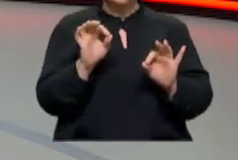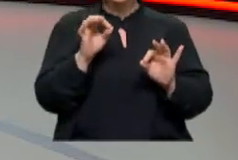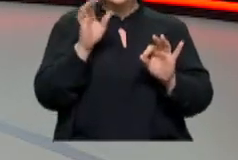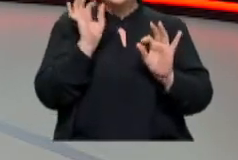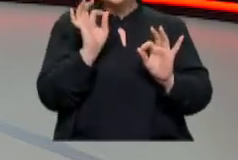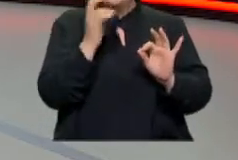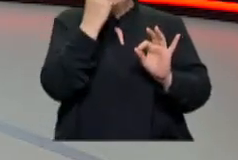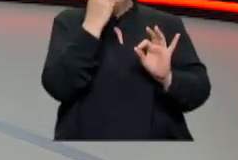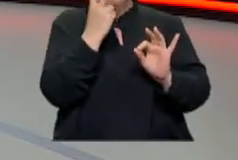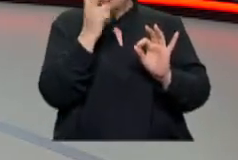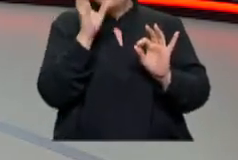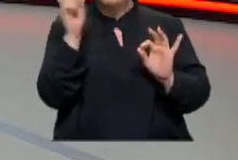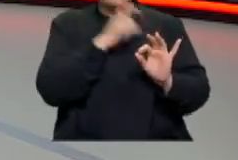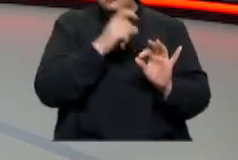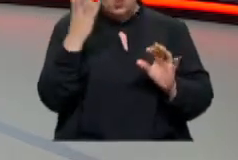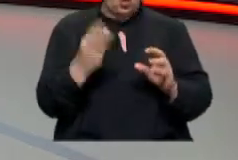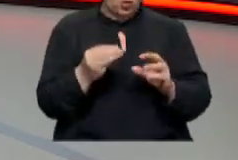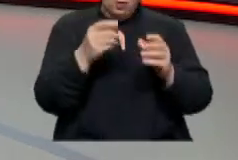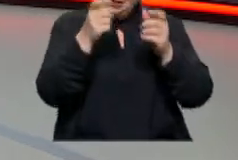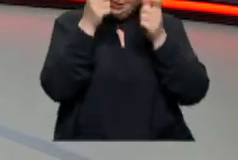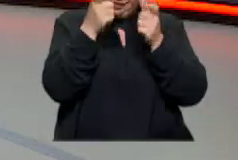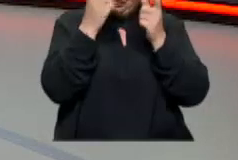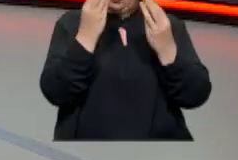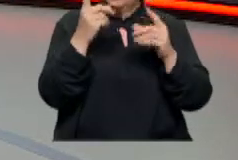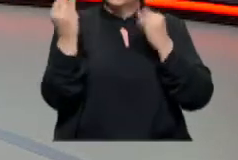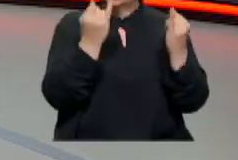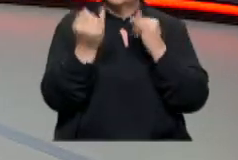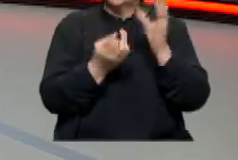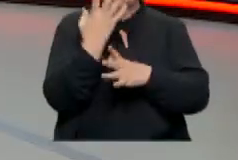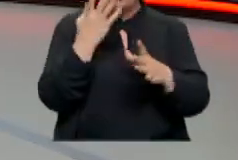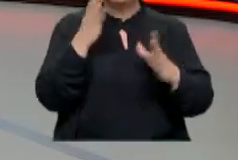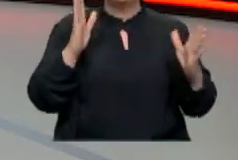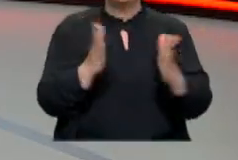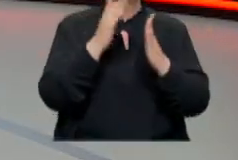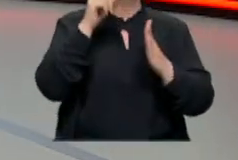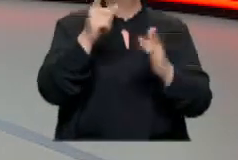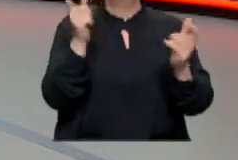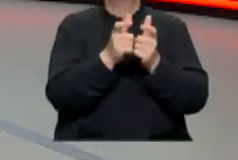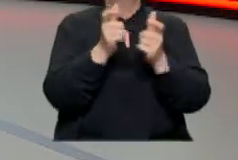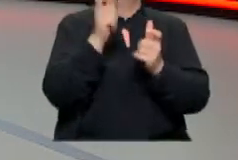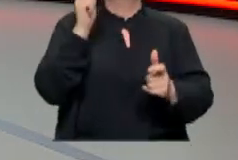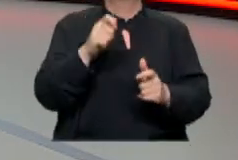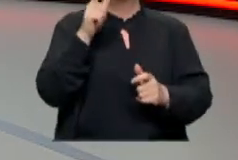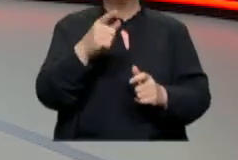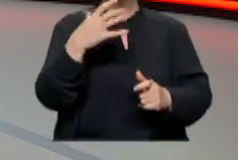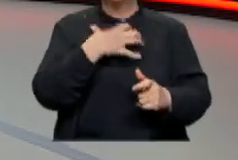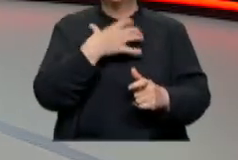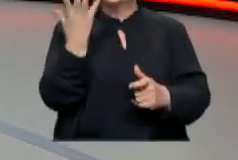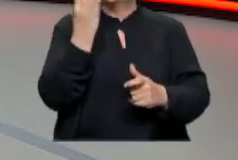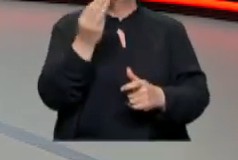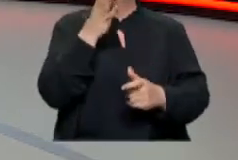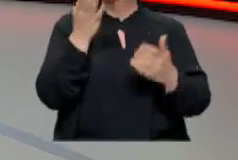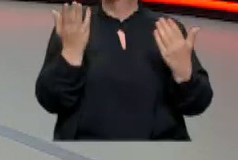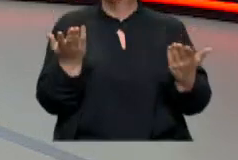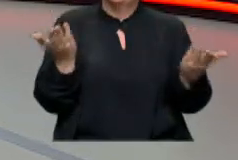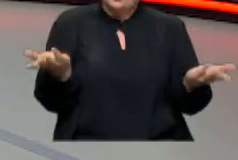sakınılan göze de hep çöp batıyor bir yandan. Böyle tartışmalar çıkıyor. Muhalefet bu toplantıları yaparken, kendileri daha iyi bilir